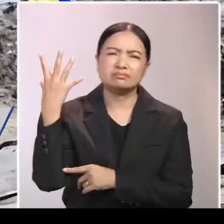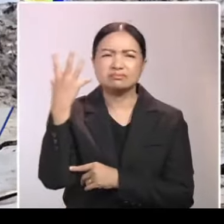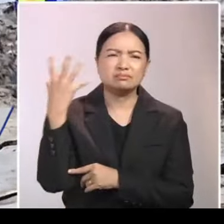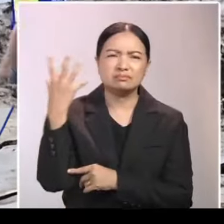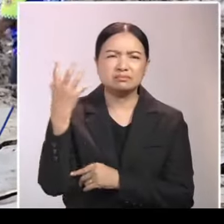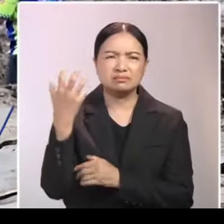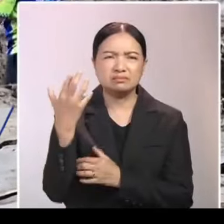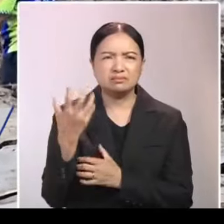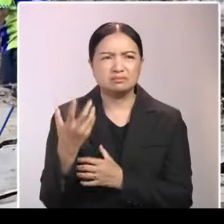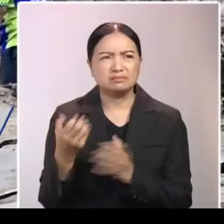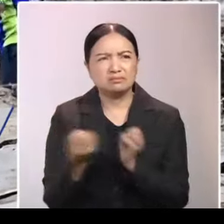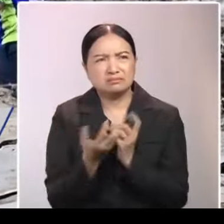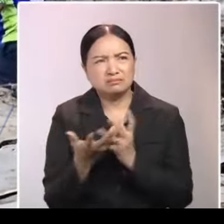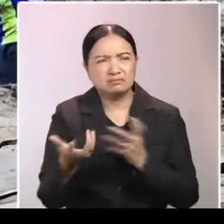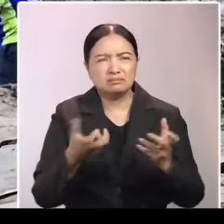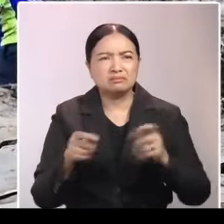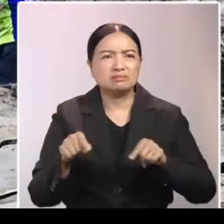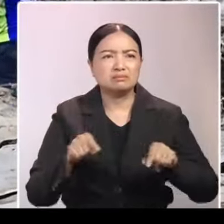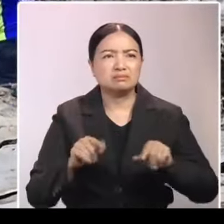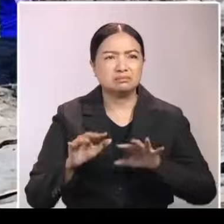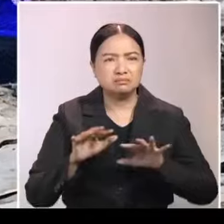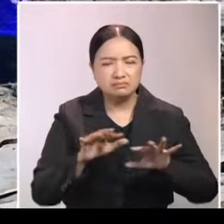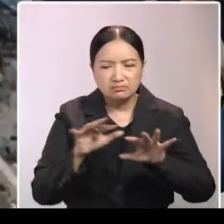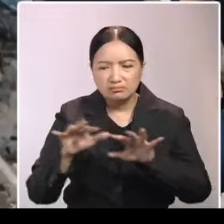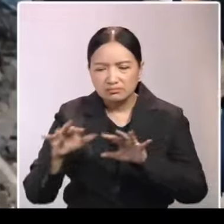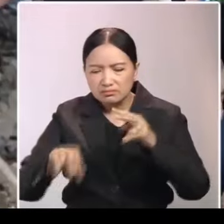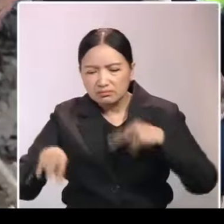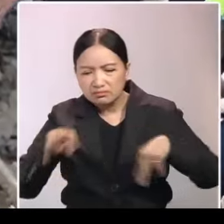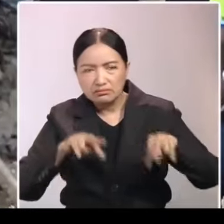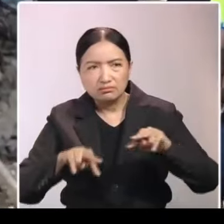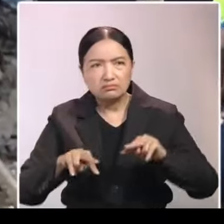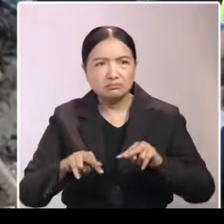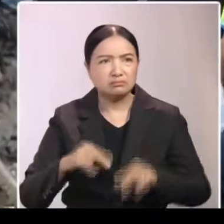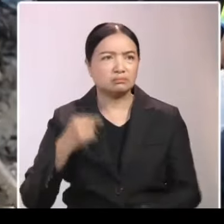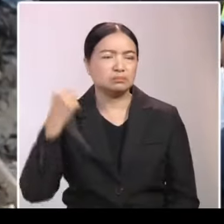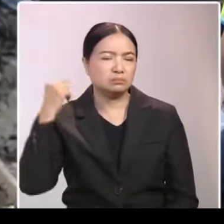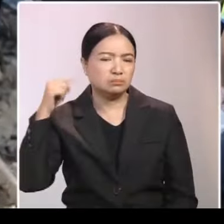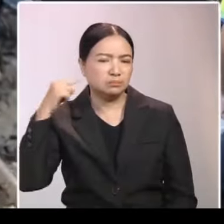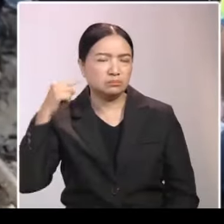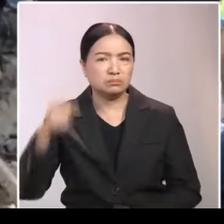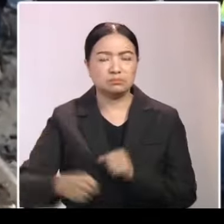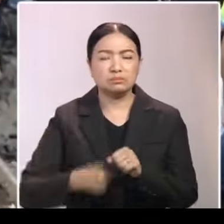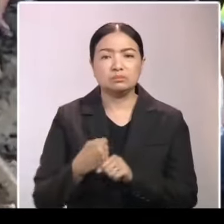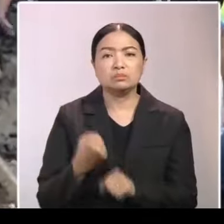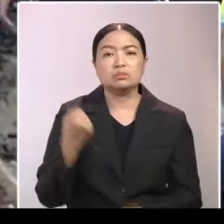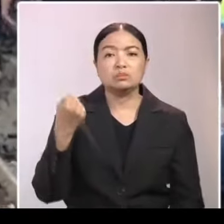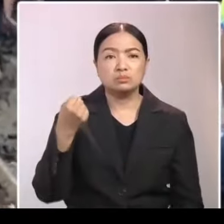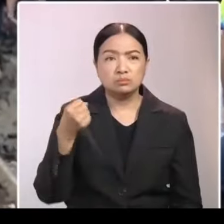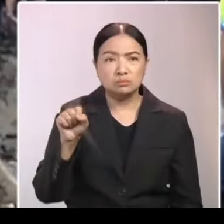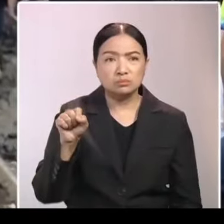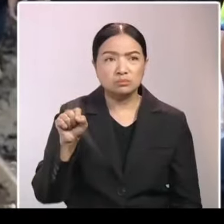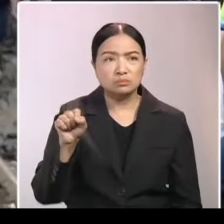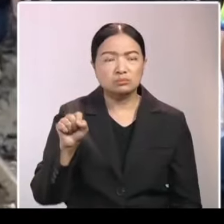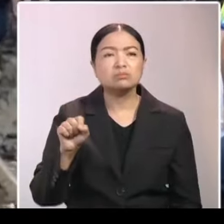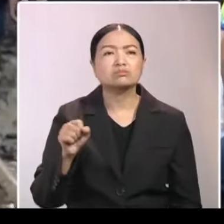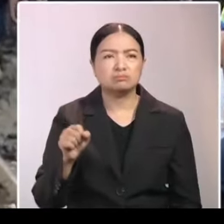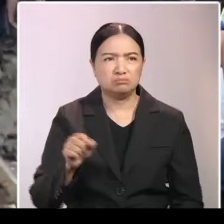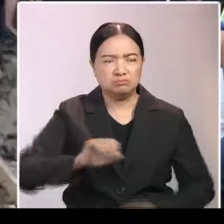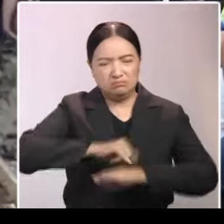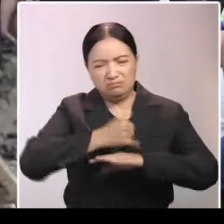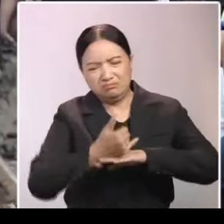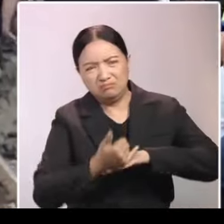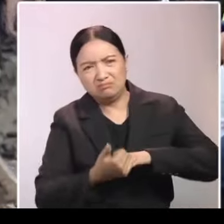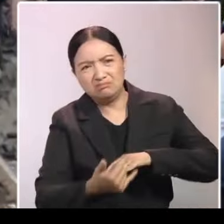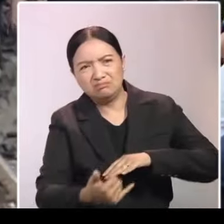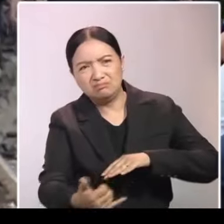ทุลักทุเลแล้วก็ต้องเข้าไปค้นหาหนึ่งในนั้นคือน้องอายุ 10ขวบที่ร่วงลงไปแล้วก็ยังไม่เจอ